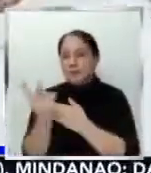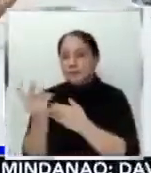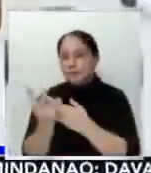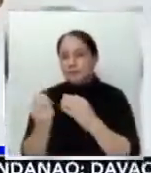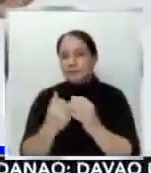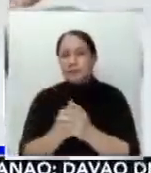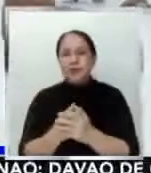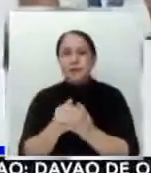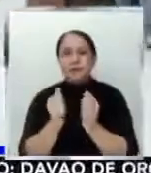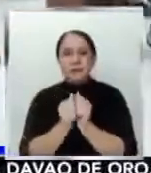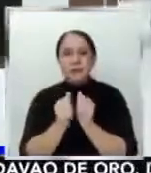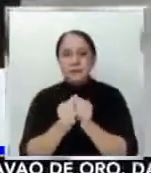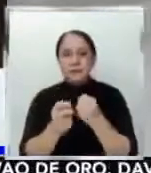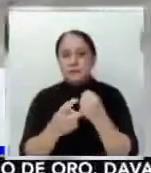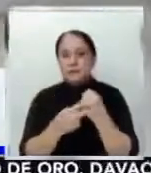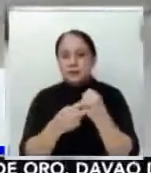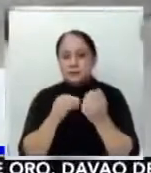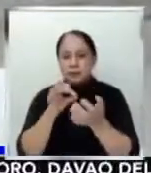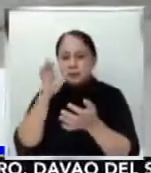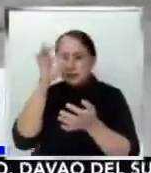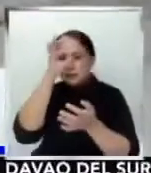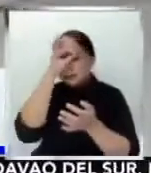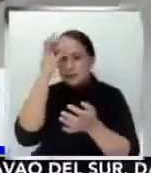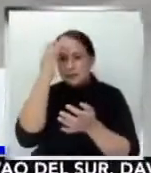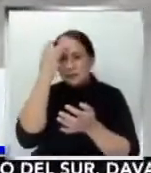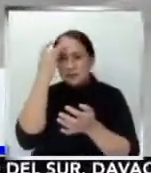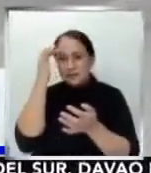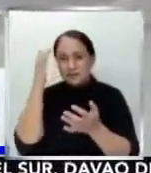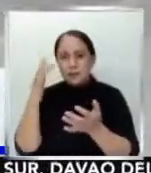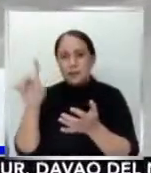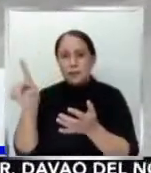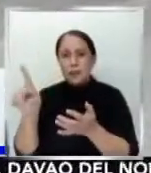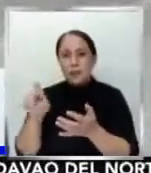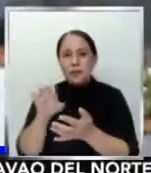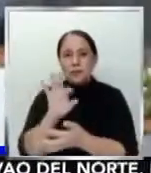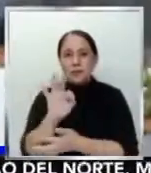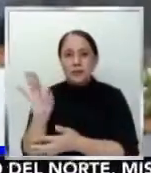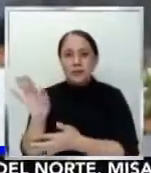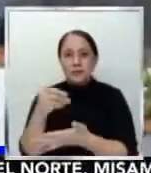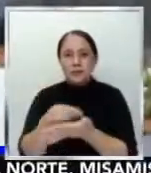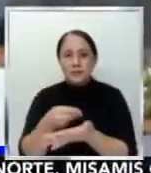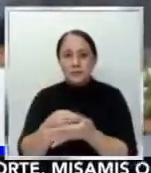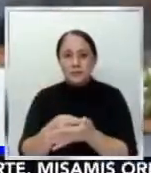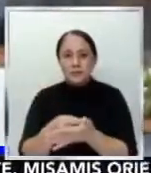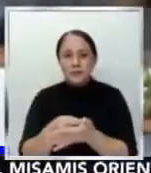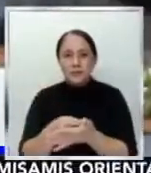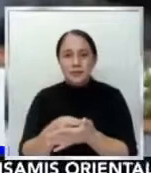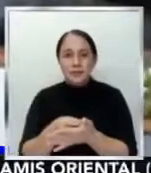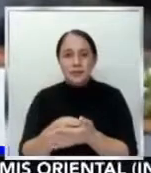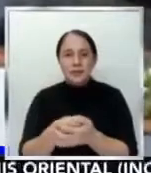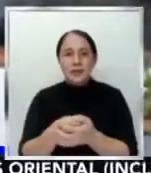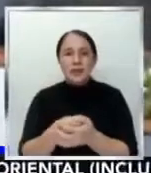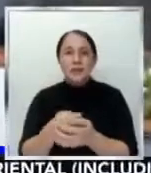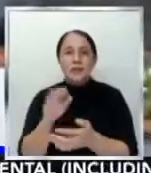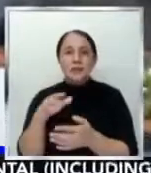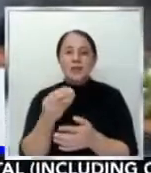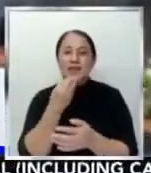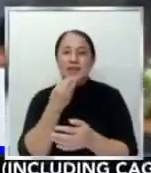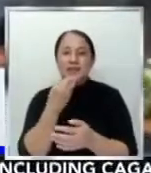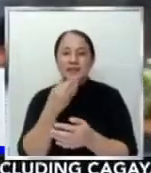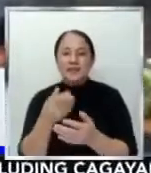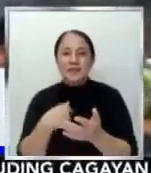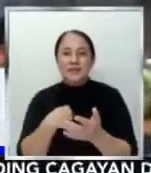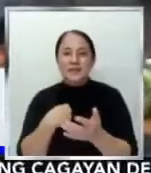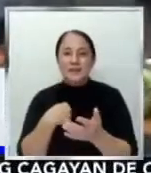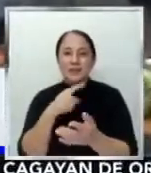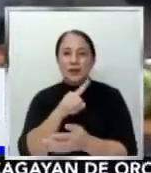ang naipong baryang nagkakahalaga ng 199 pesos. Sabi po nila, ate, kakain na po kami. Ito na po yung 199